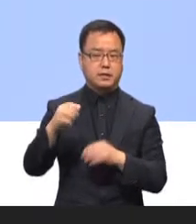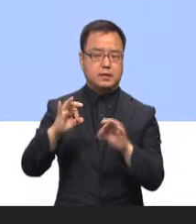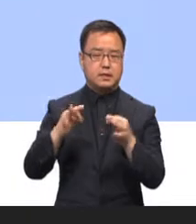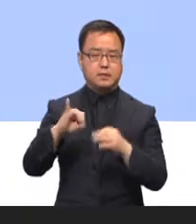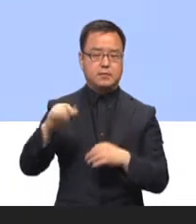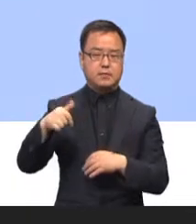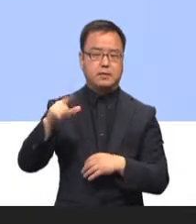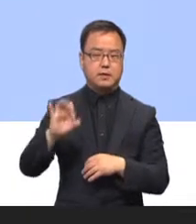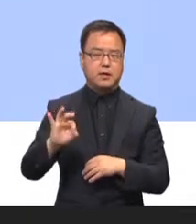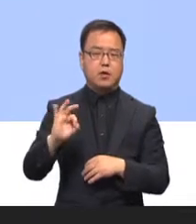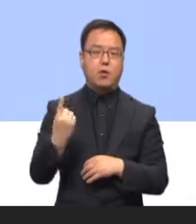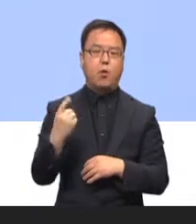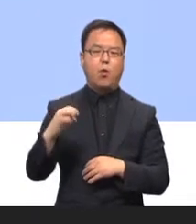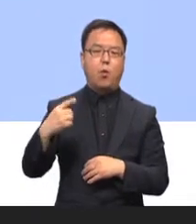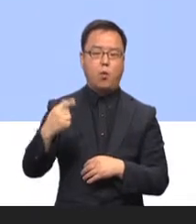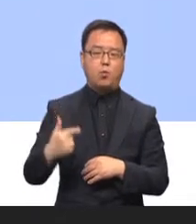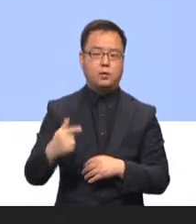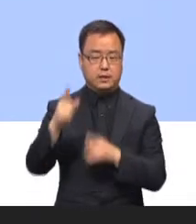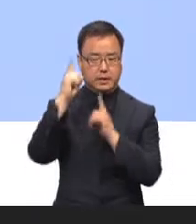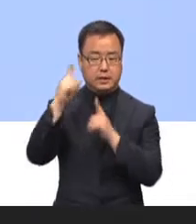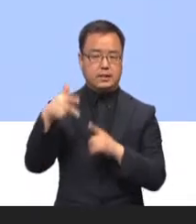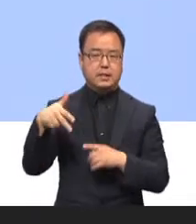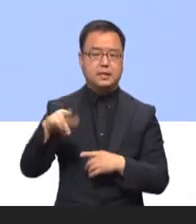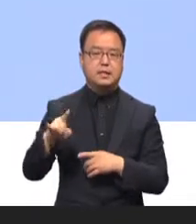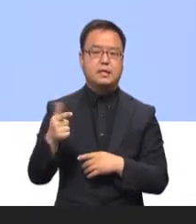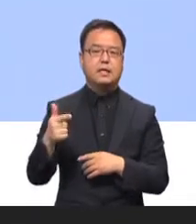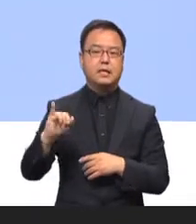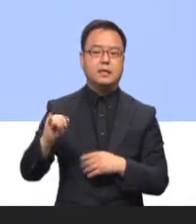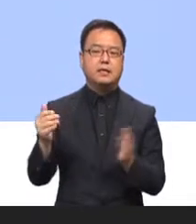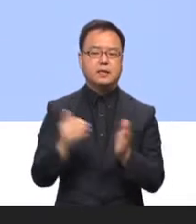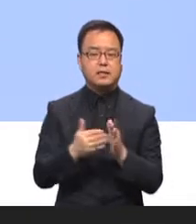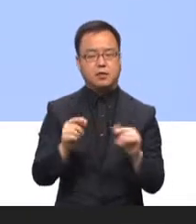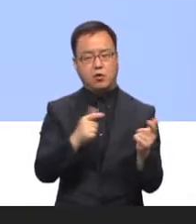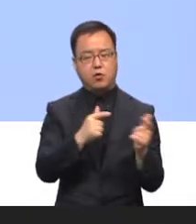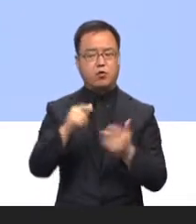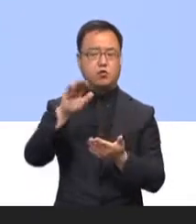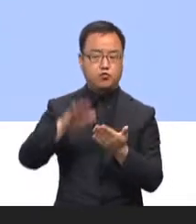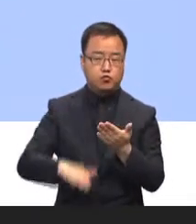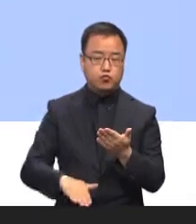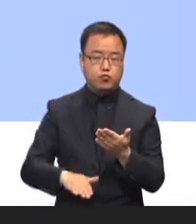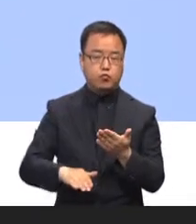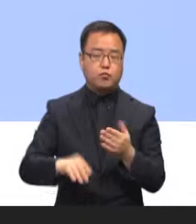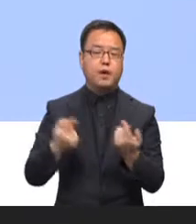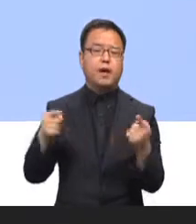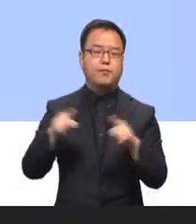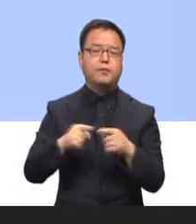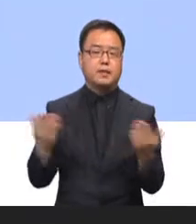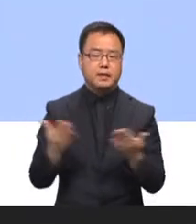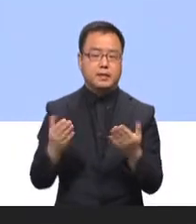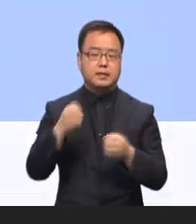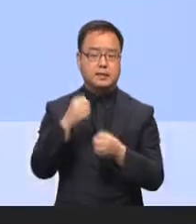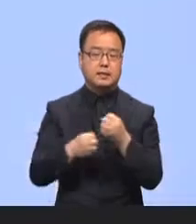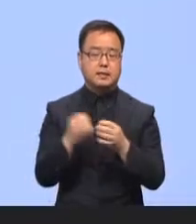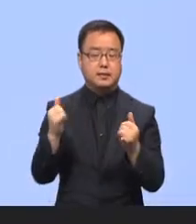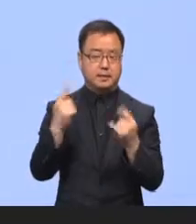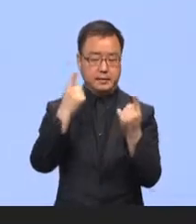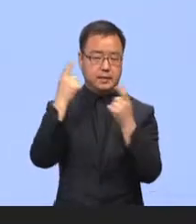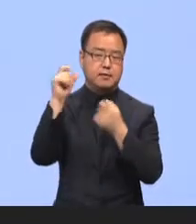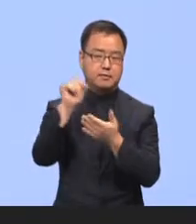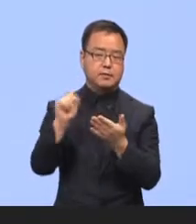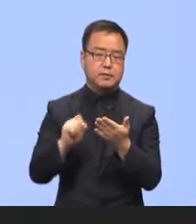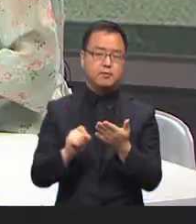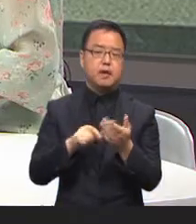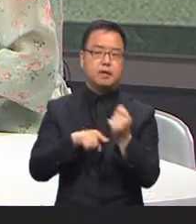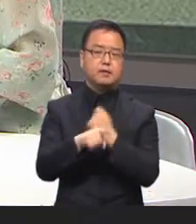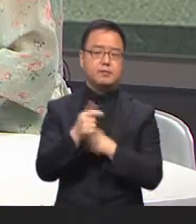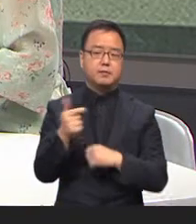이제니 등 어 기형도의 시를 모티브 삼아서 후배 또 동력 시인들이 써낸 그런 책이라서 아주 의의가 크다고 할 수 있습니다